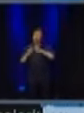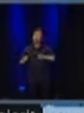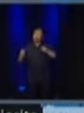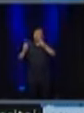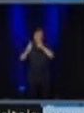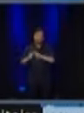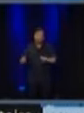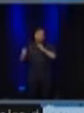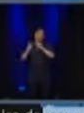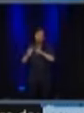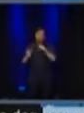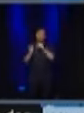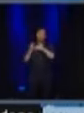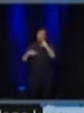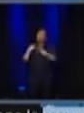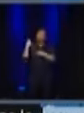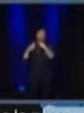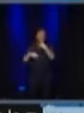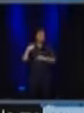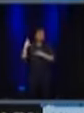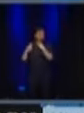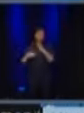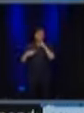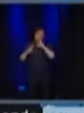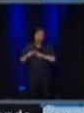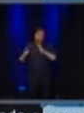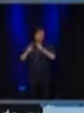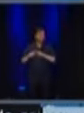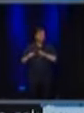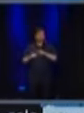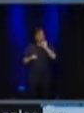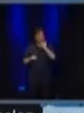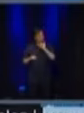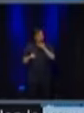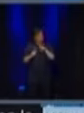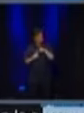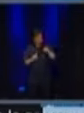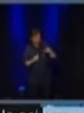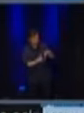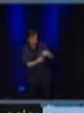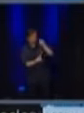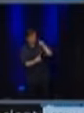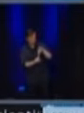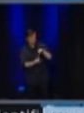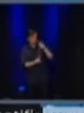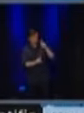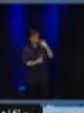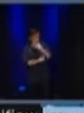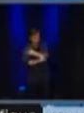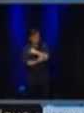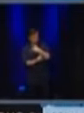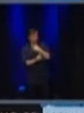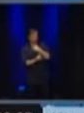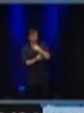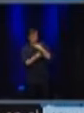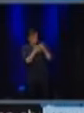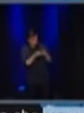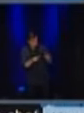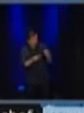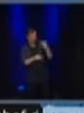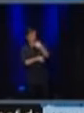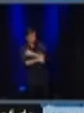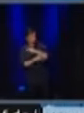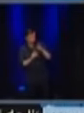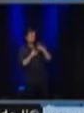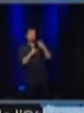d'immunisation canadienne au cours des prochaines semaines. Mais moi, actuellement, là, quelqu'un qui a fait la maladie, qui a reçu une dose récemment, je dormirais sur mes deux